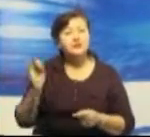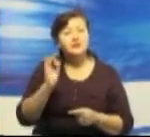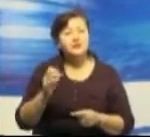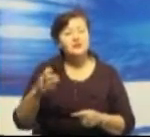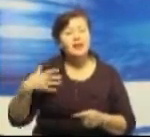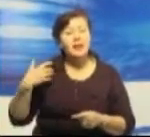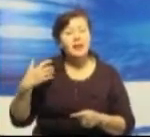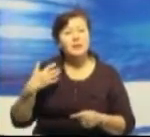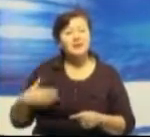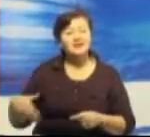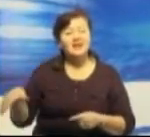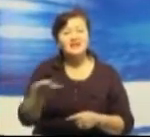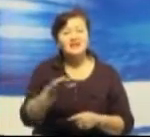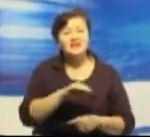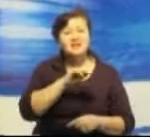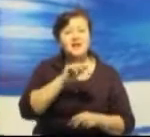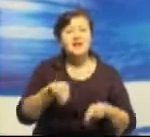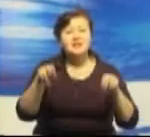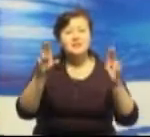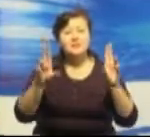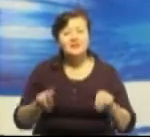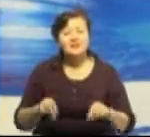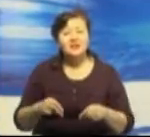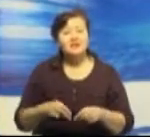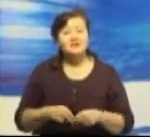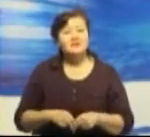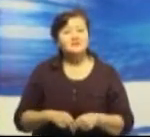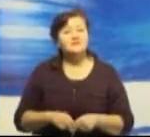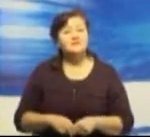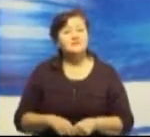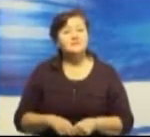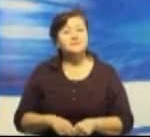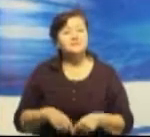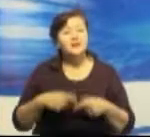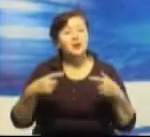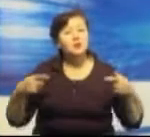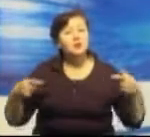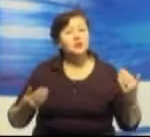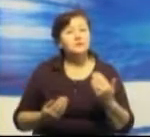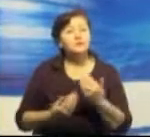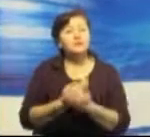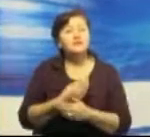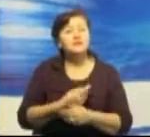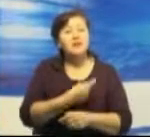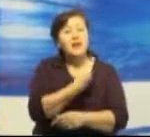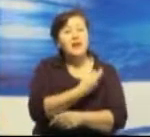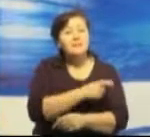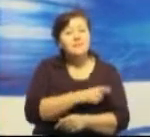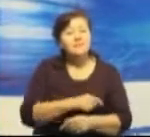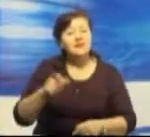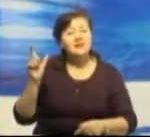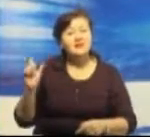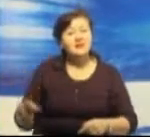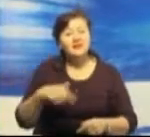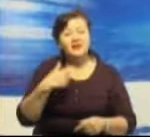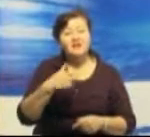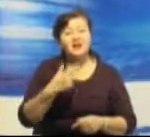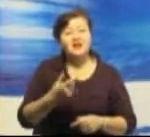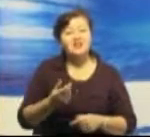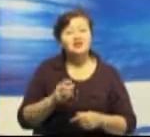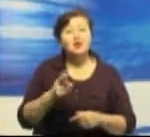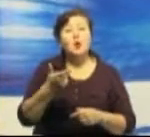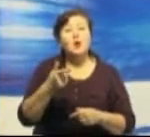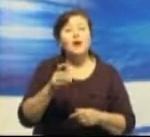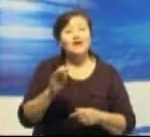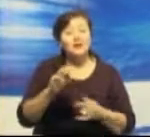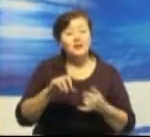многих специалистов в области делопроизводства. К другим новостям. Медики констатируют, в регионе случаев гриппа не